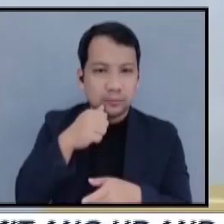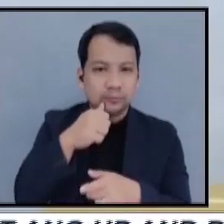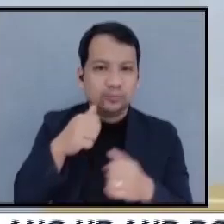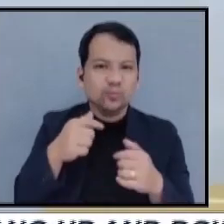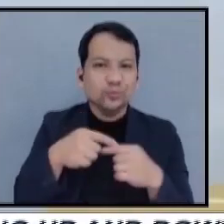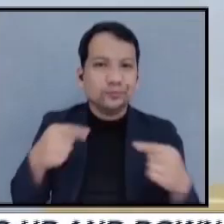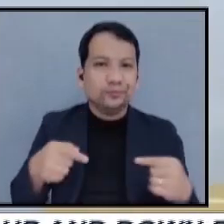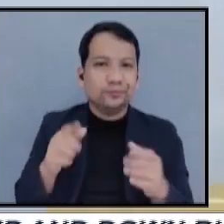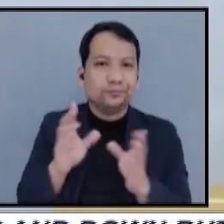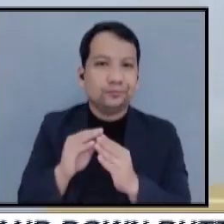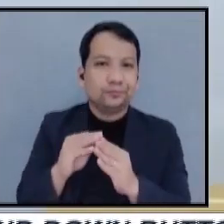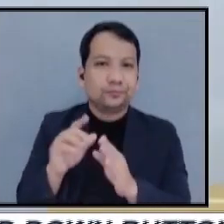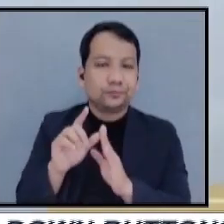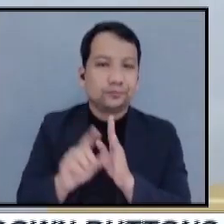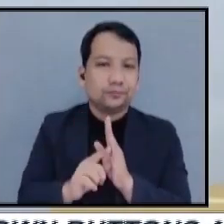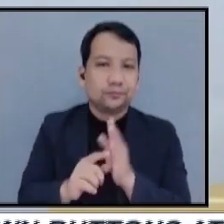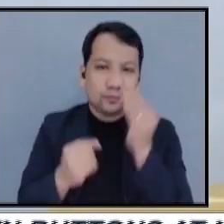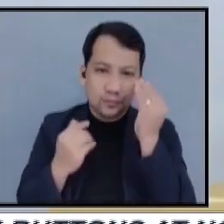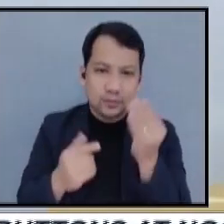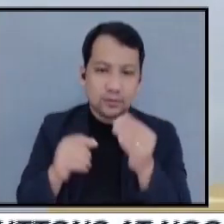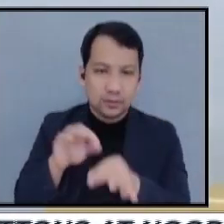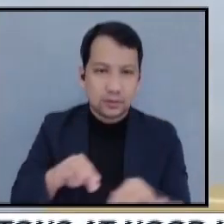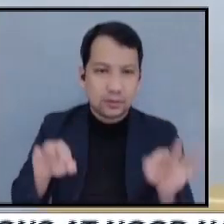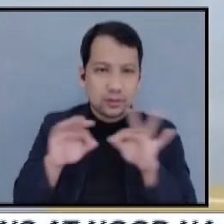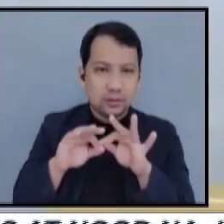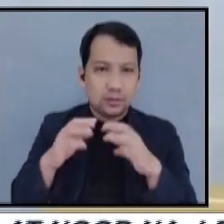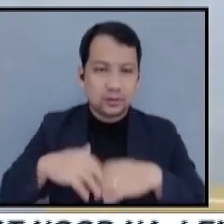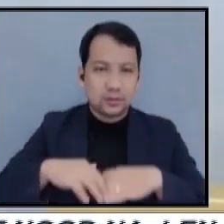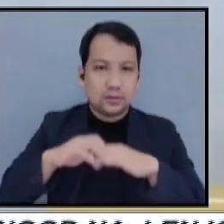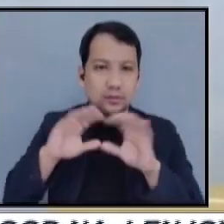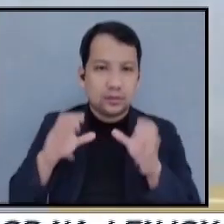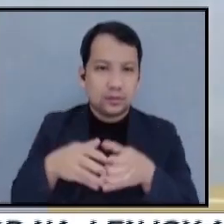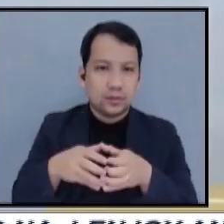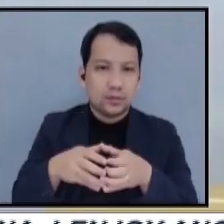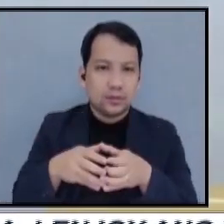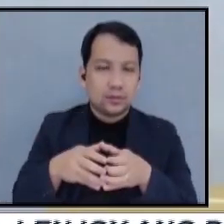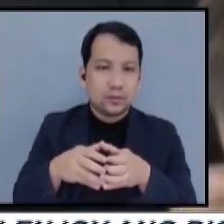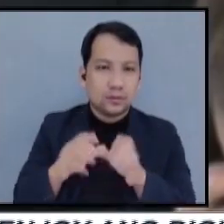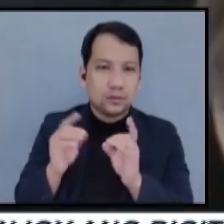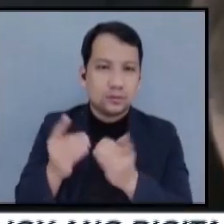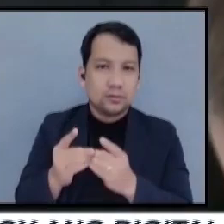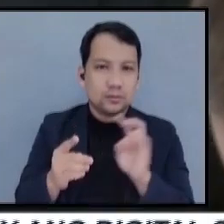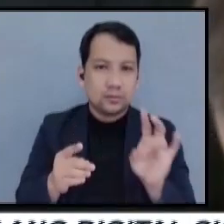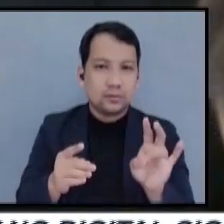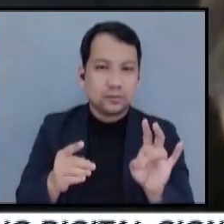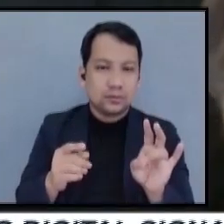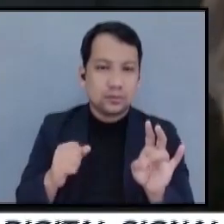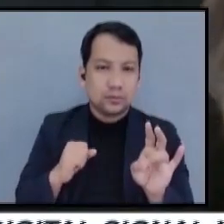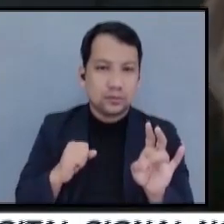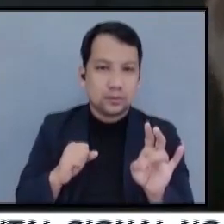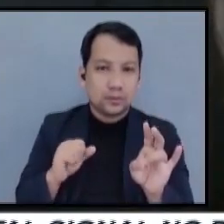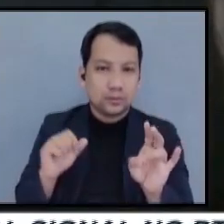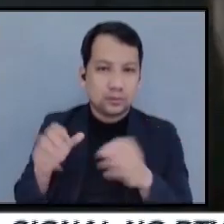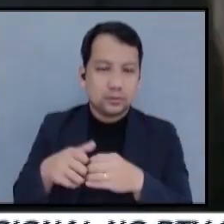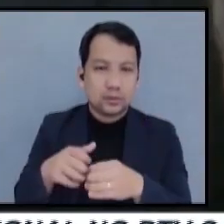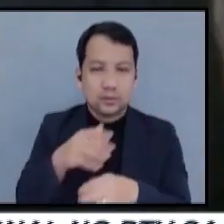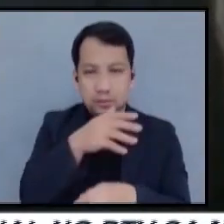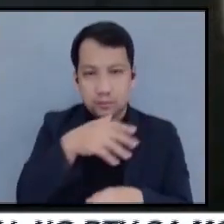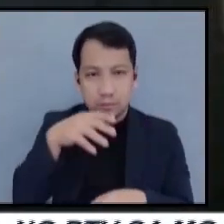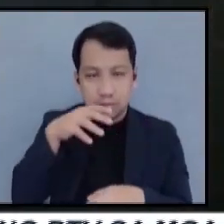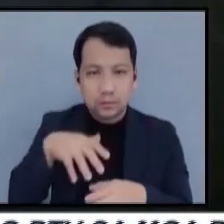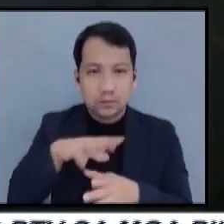Act kung saan dapat na umanong bumuo ng National Council kasama ang pitong sektor ng magsasaka at enforcement group kabilang ang